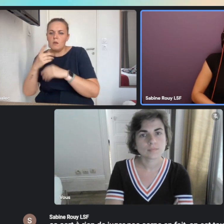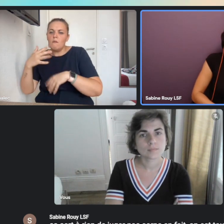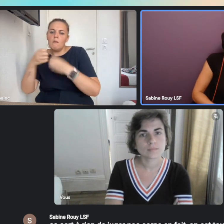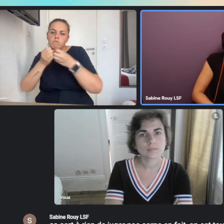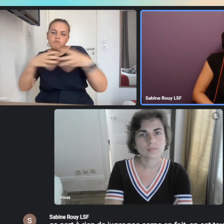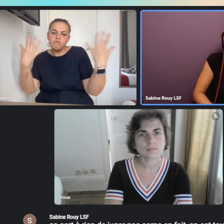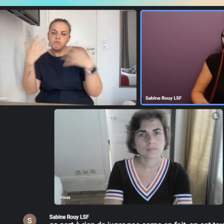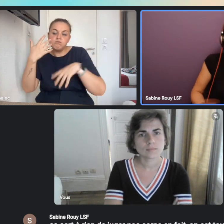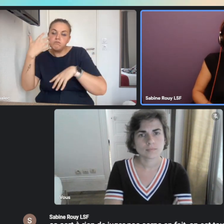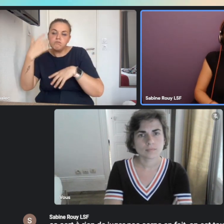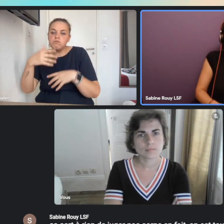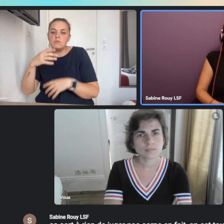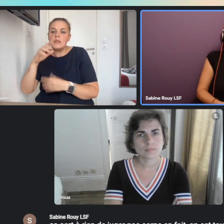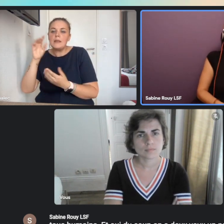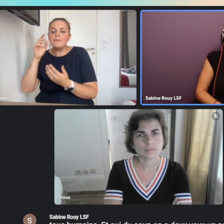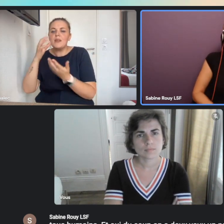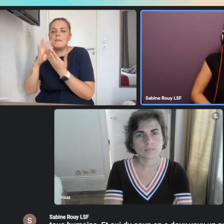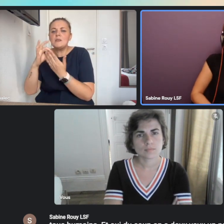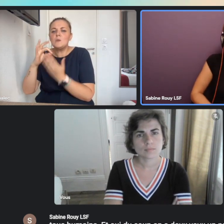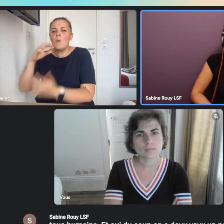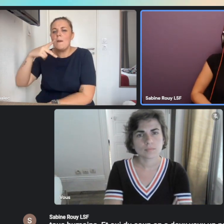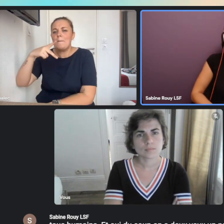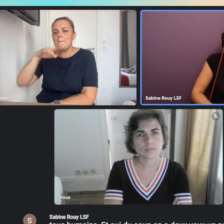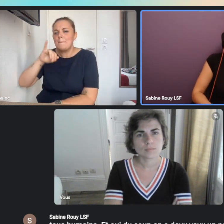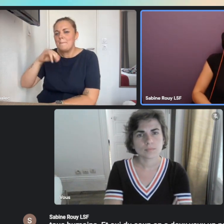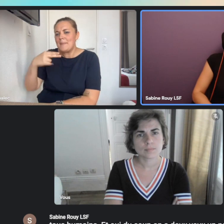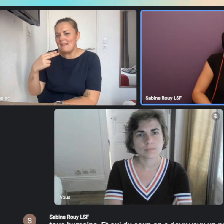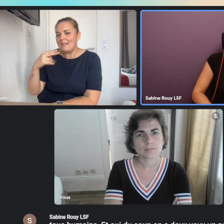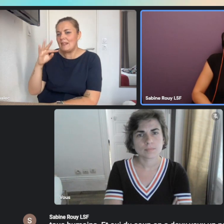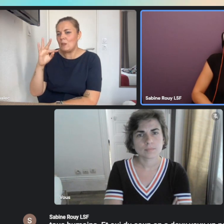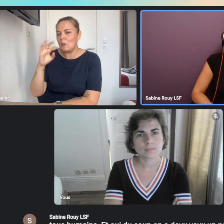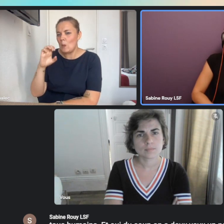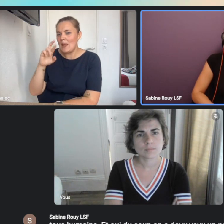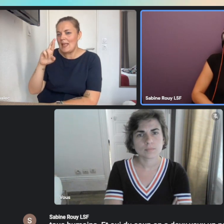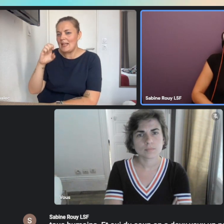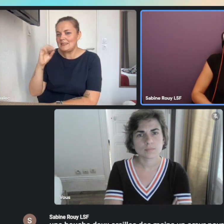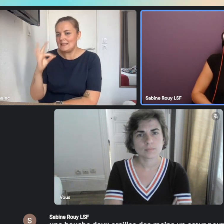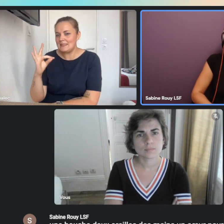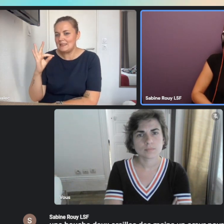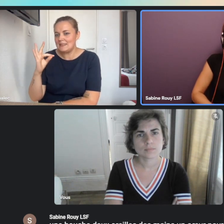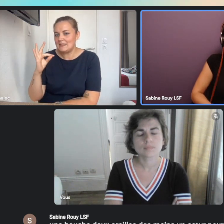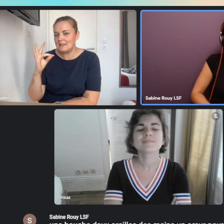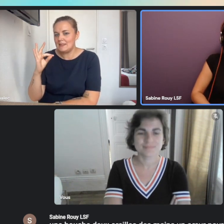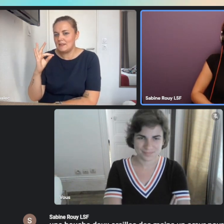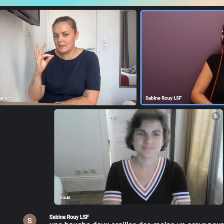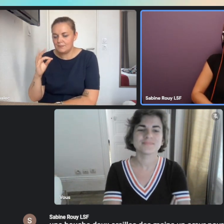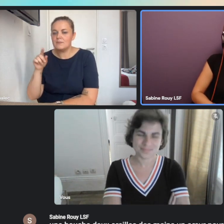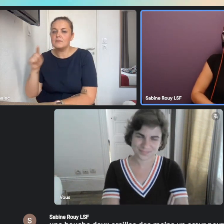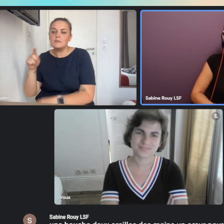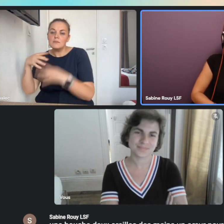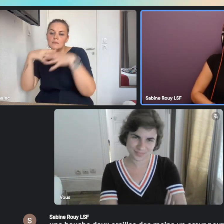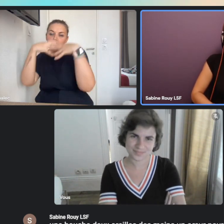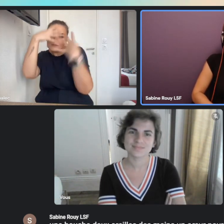donc au niveau du monde des entendants, en grande majorité, ils ont l'application Pinterest.